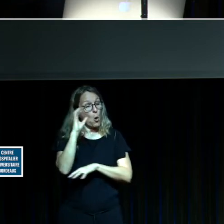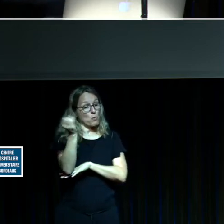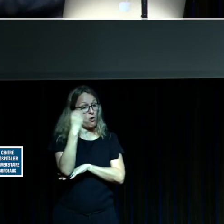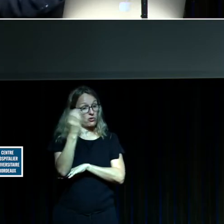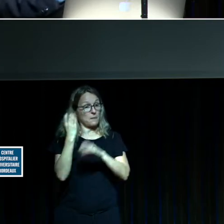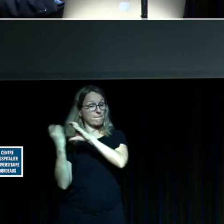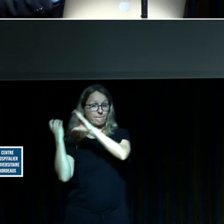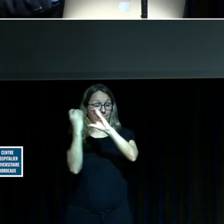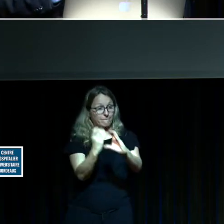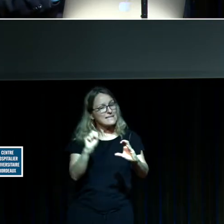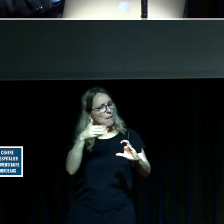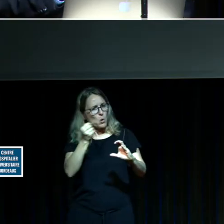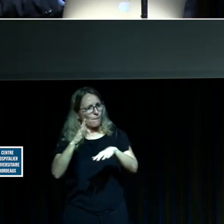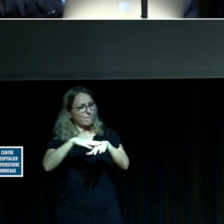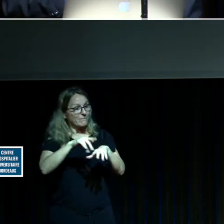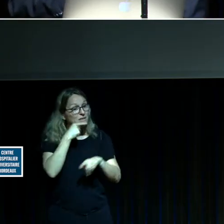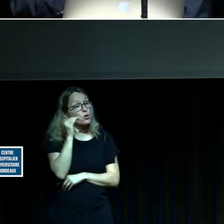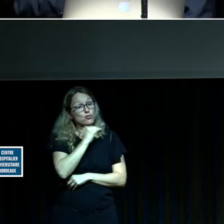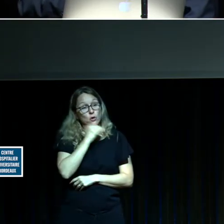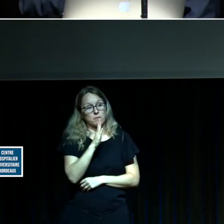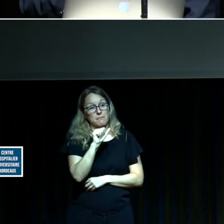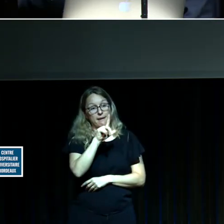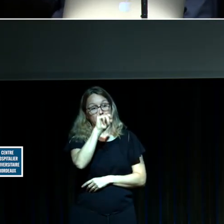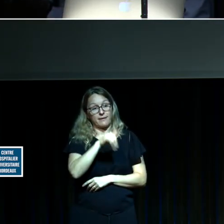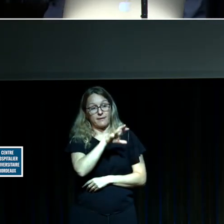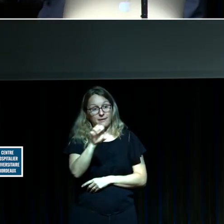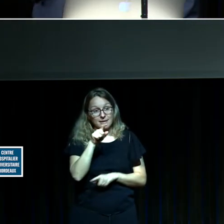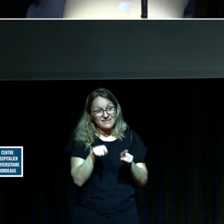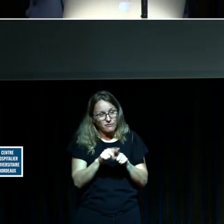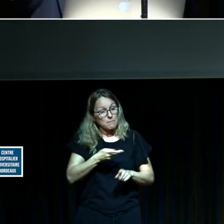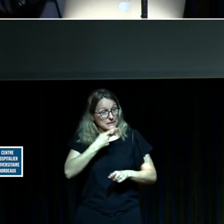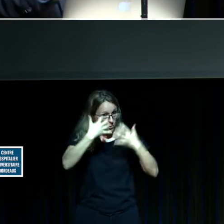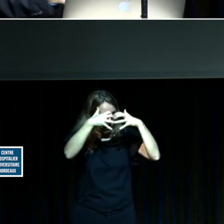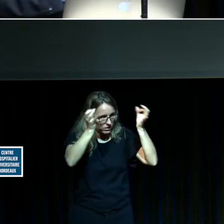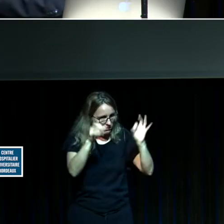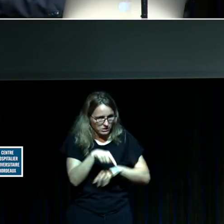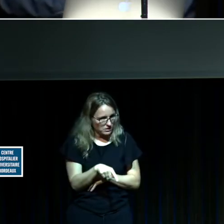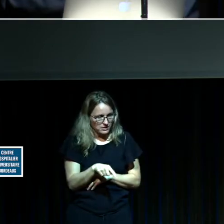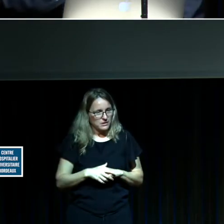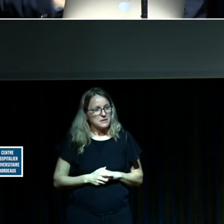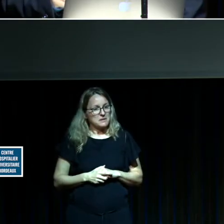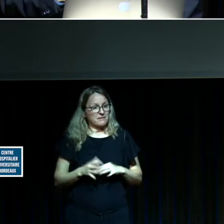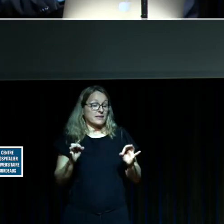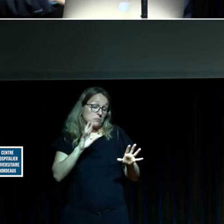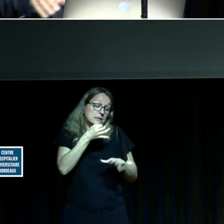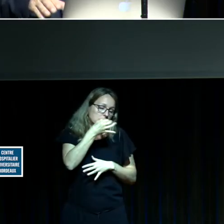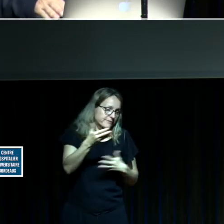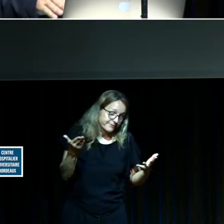par le SAMU, et donc il arrive aux urgences de Blaye. Donc il n'y a pas de neurologue à Blaye du tout. Voilà ce que je vous